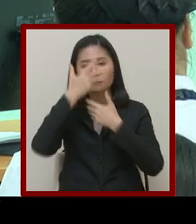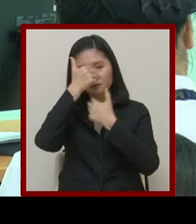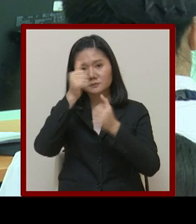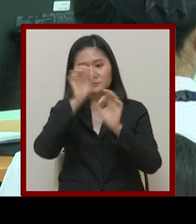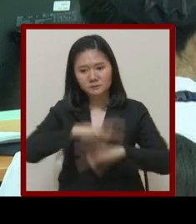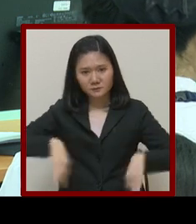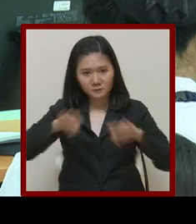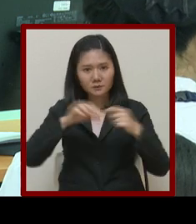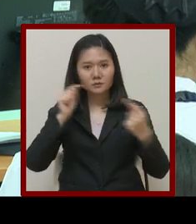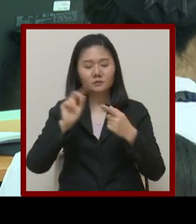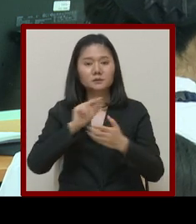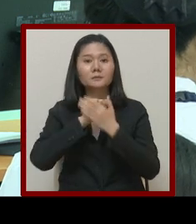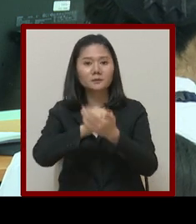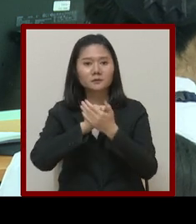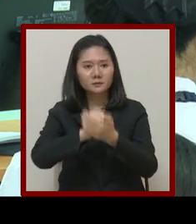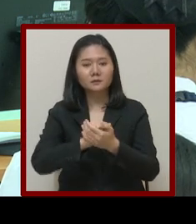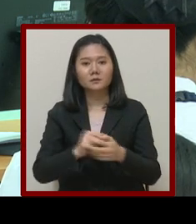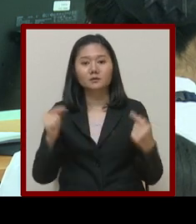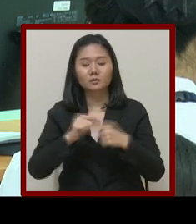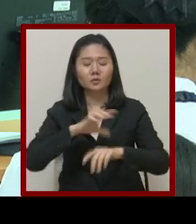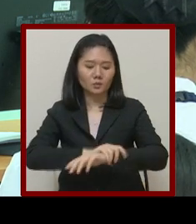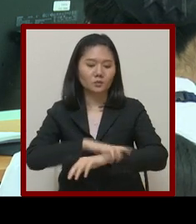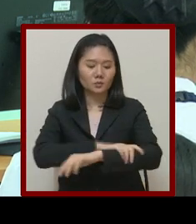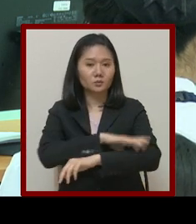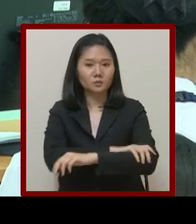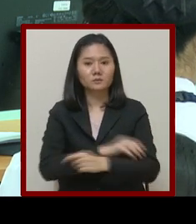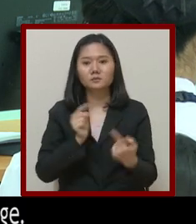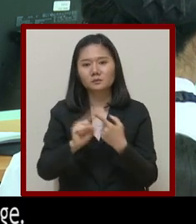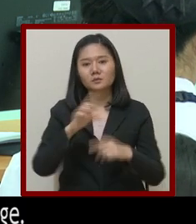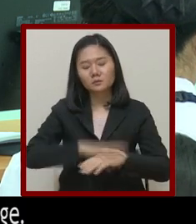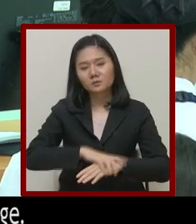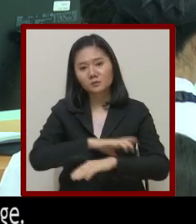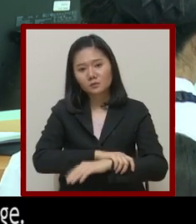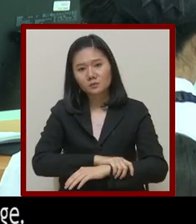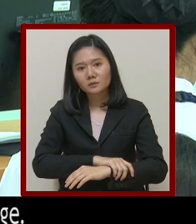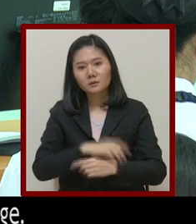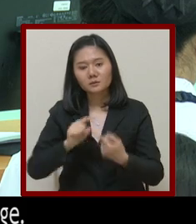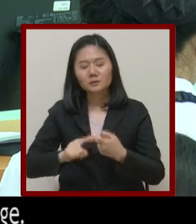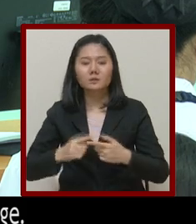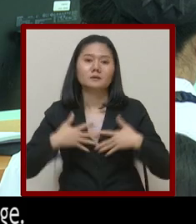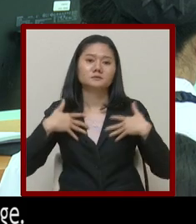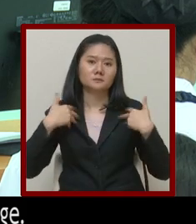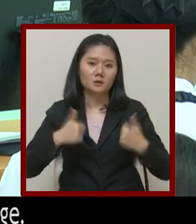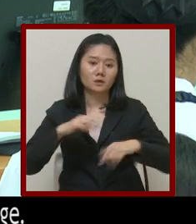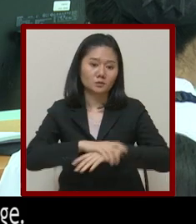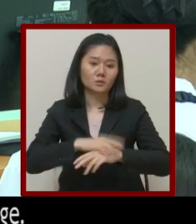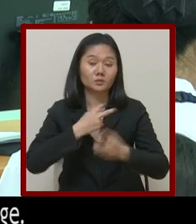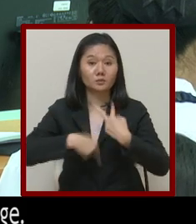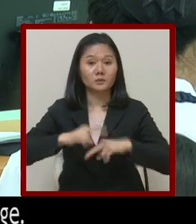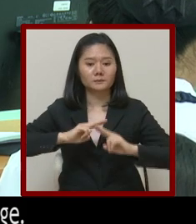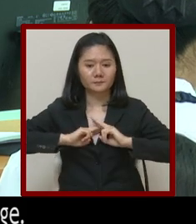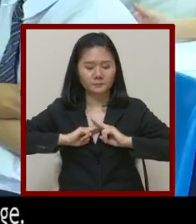ความสำคัญแล้วก็ไปใช้บริการกับการนวดไม่ว่าจะเป็นนวดตั้งแต่ผ่อนคลายจนกระถึงนวดรักษา